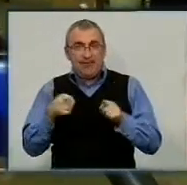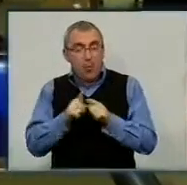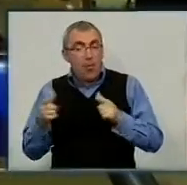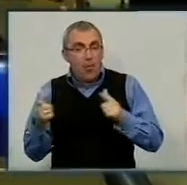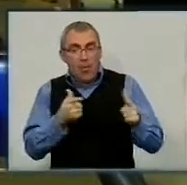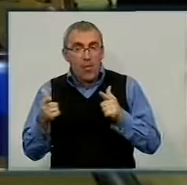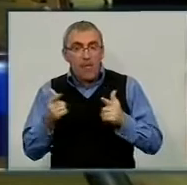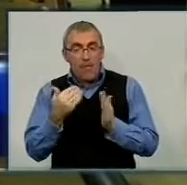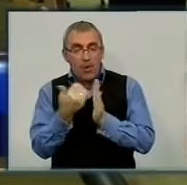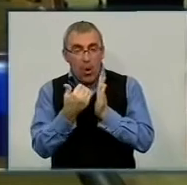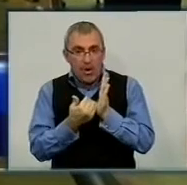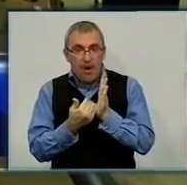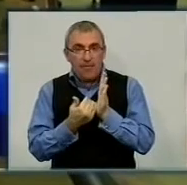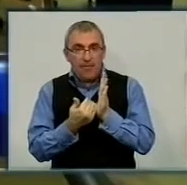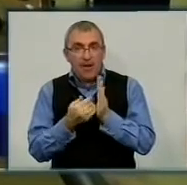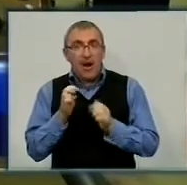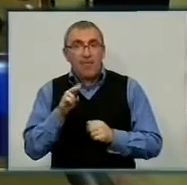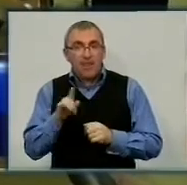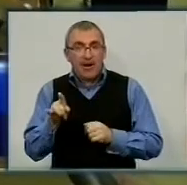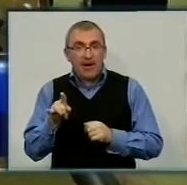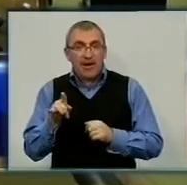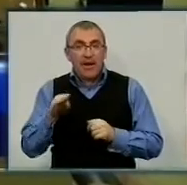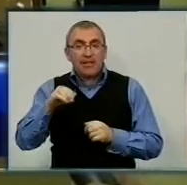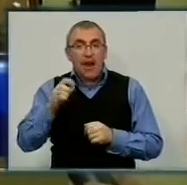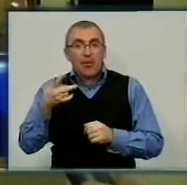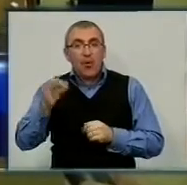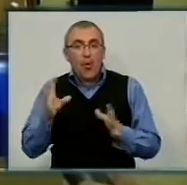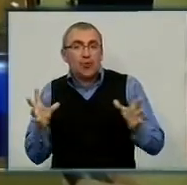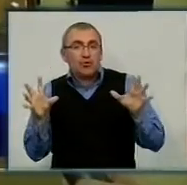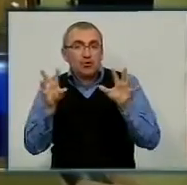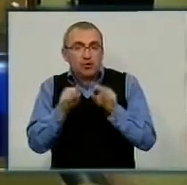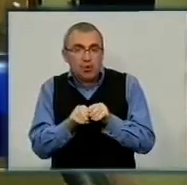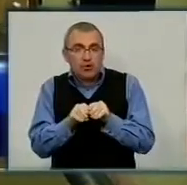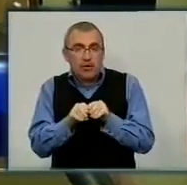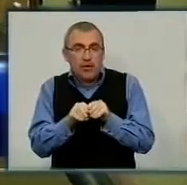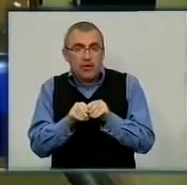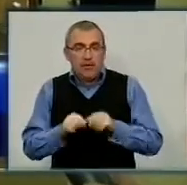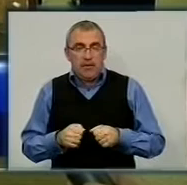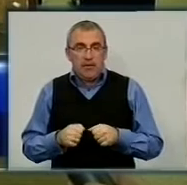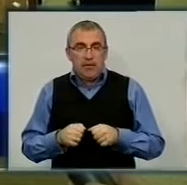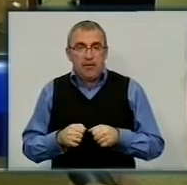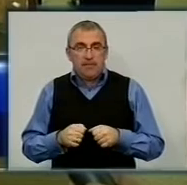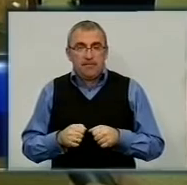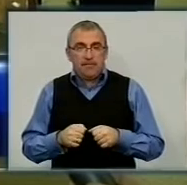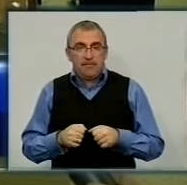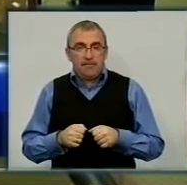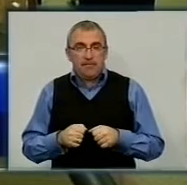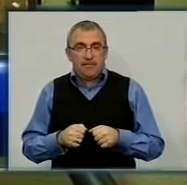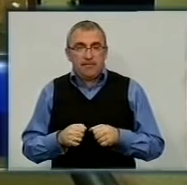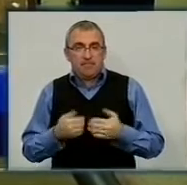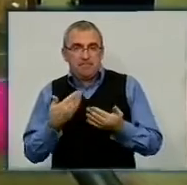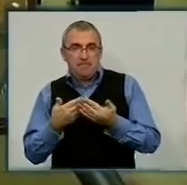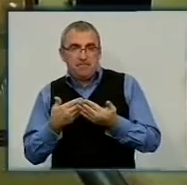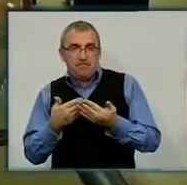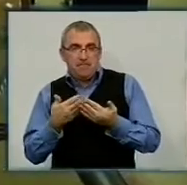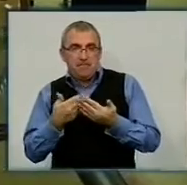программу которая А как бы станга не ну сочетается только косвено потому что мы